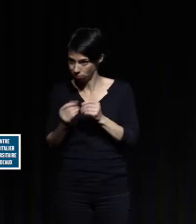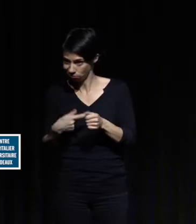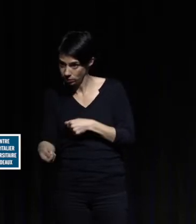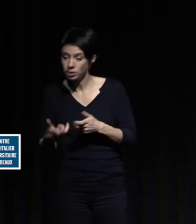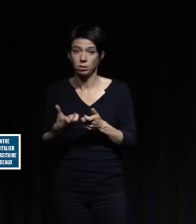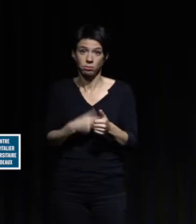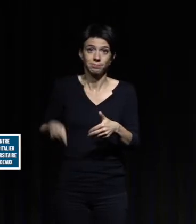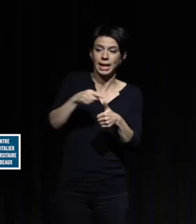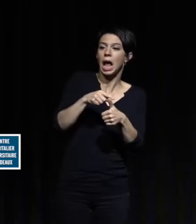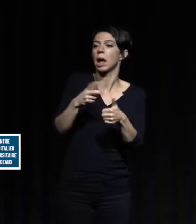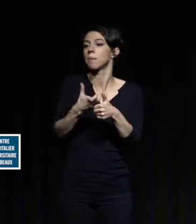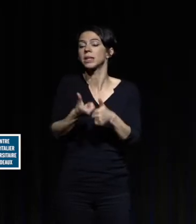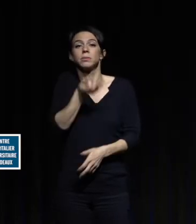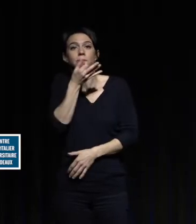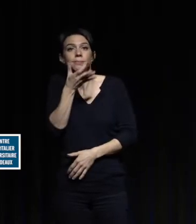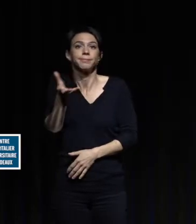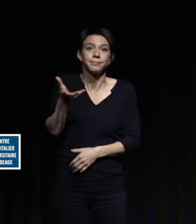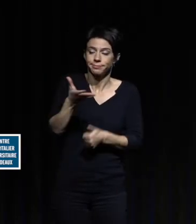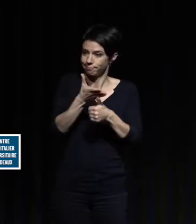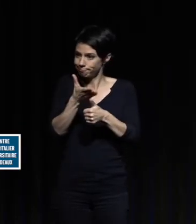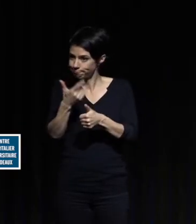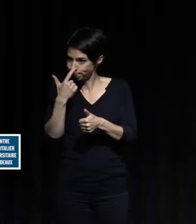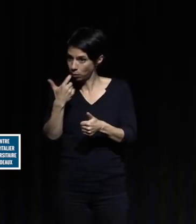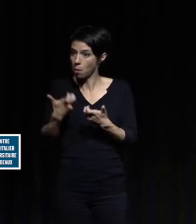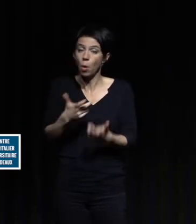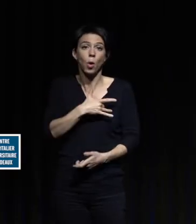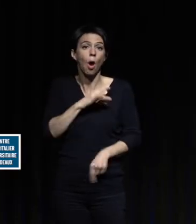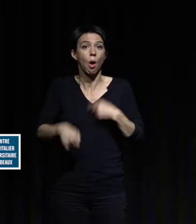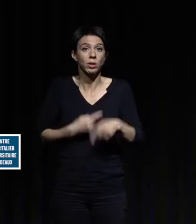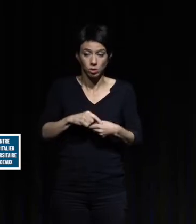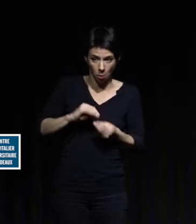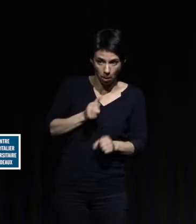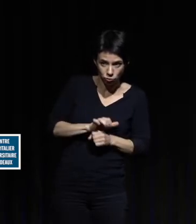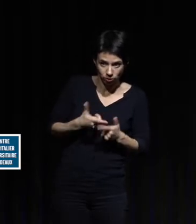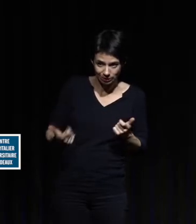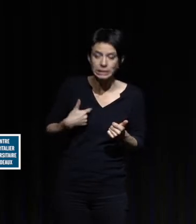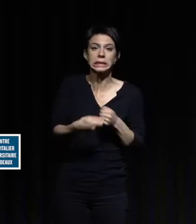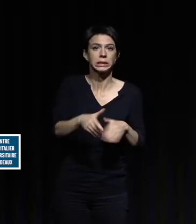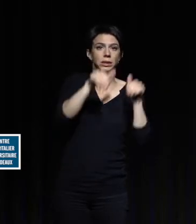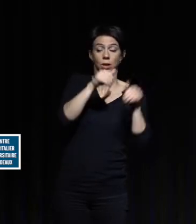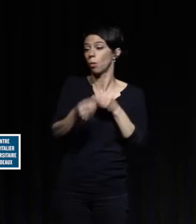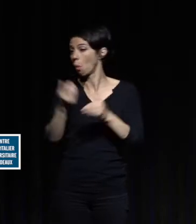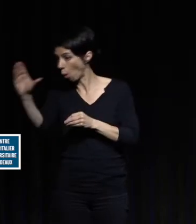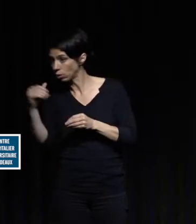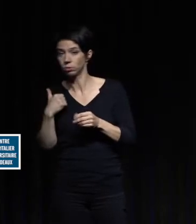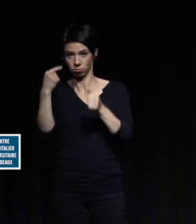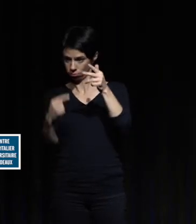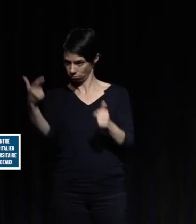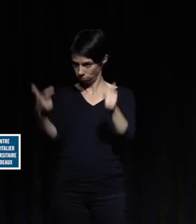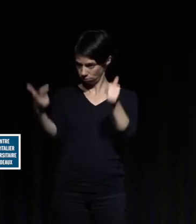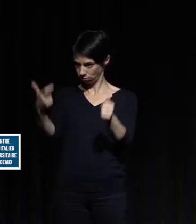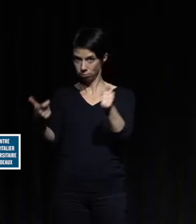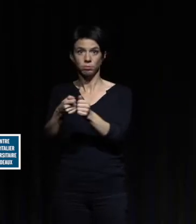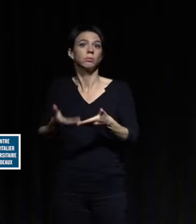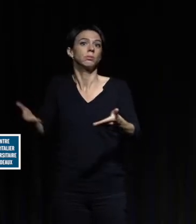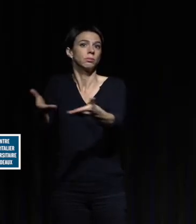contre-indications artérielles et veineuses que les autres. Par contre, ils peuvent être mieux tolérés que certains autres. Et donc, on considère qu'on va commencer par